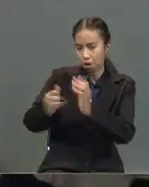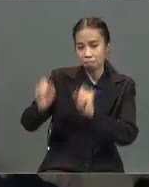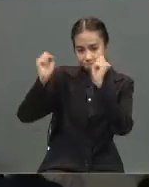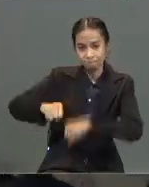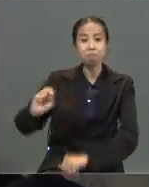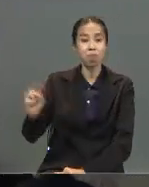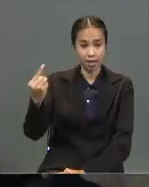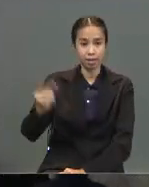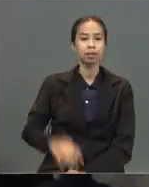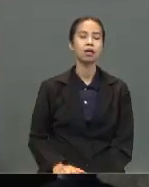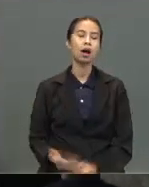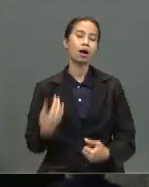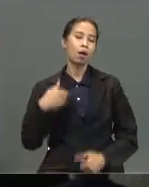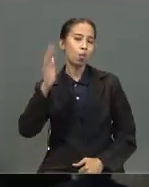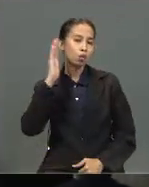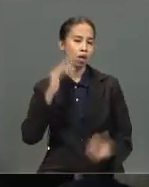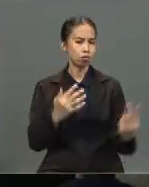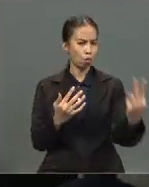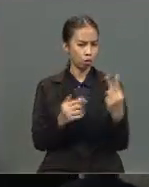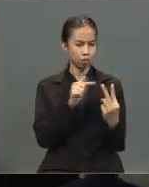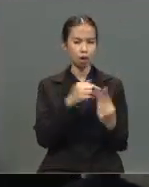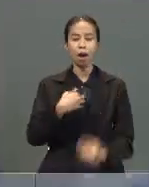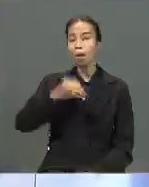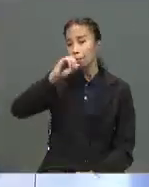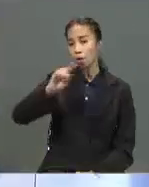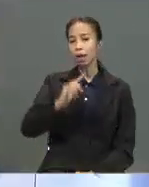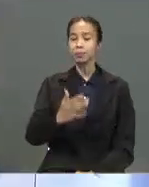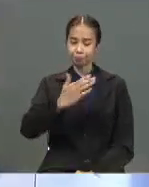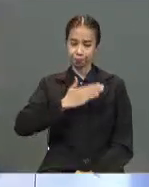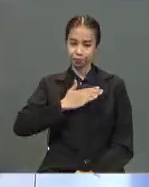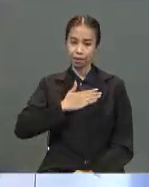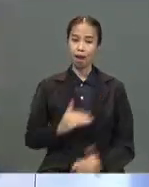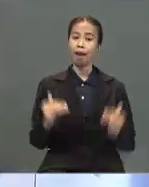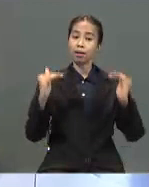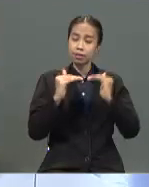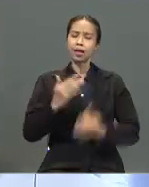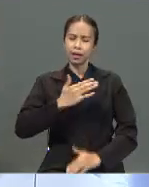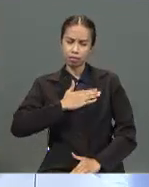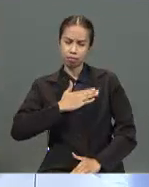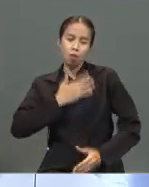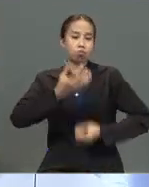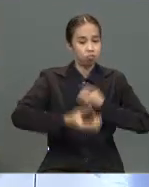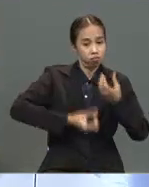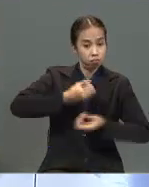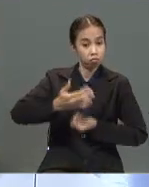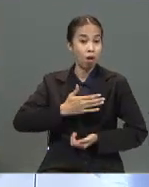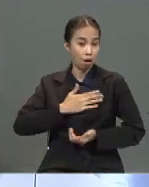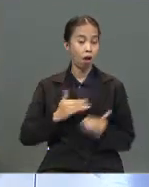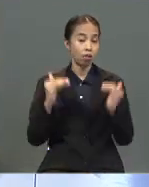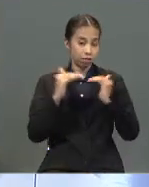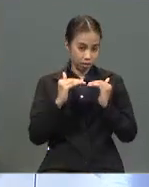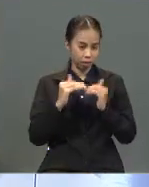คุณอานนท์กับคุณไหมเนี่ยจะบอกว่าคือว่าเป็นสิทธิ์ในการเคลื่อนไหวหรือว่าแสดงความคิดเห็นที่สามารถที่จะทำได้แล้วเชื่อว่า